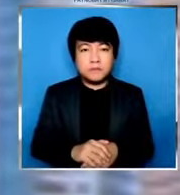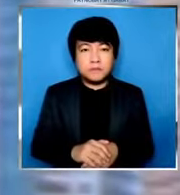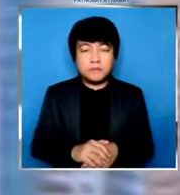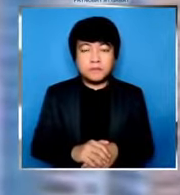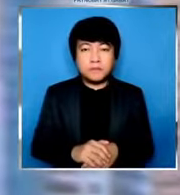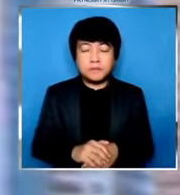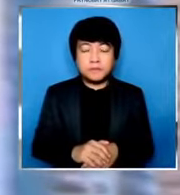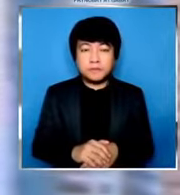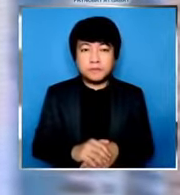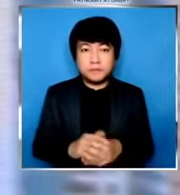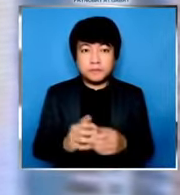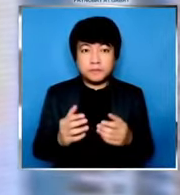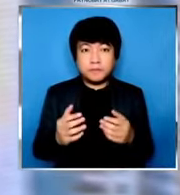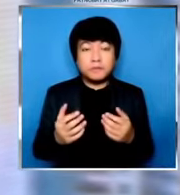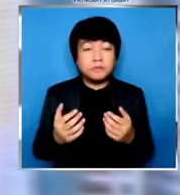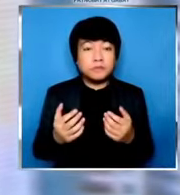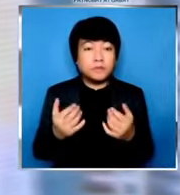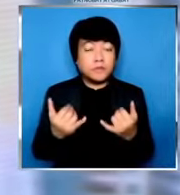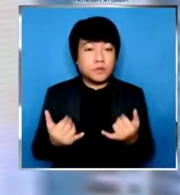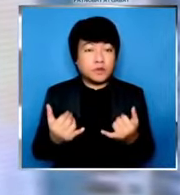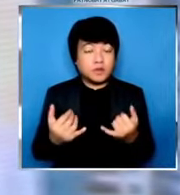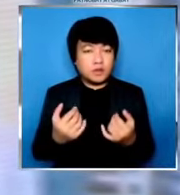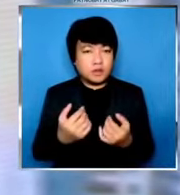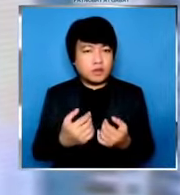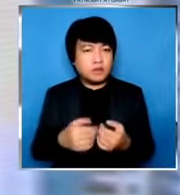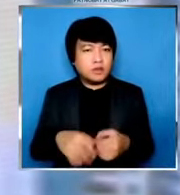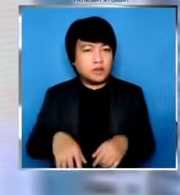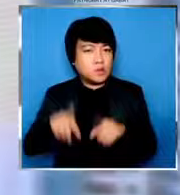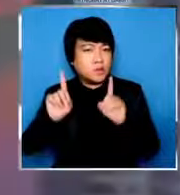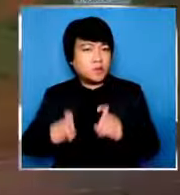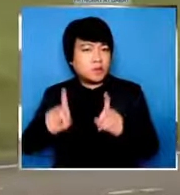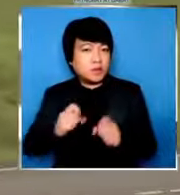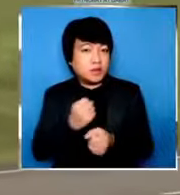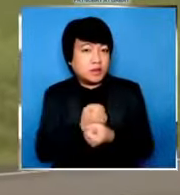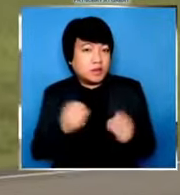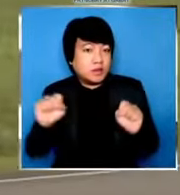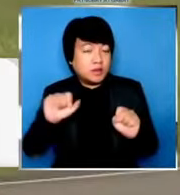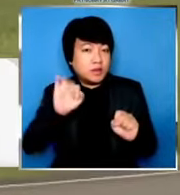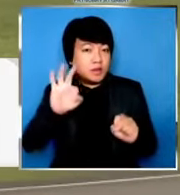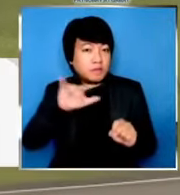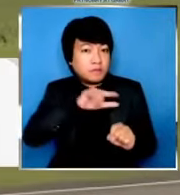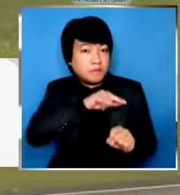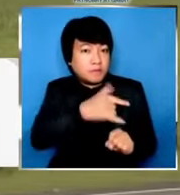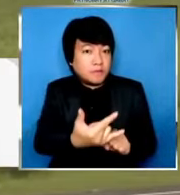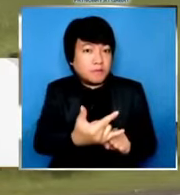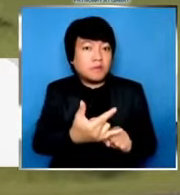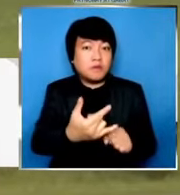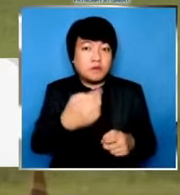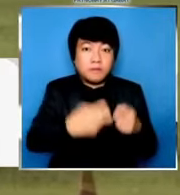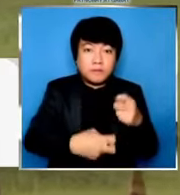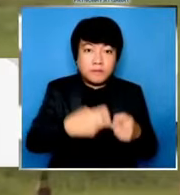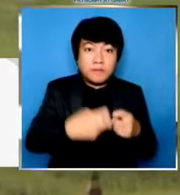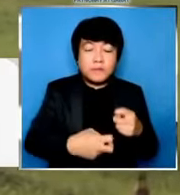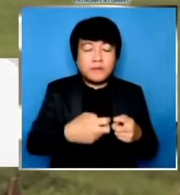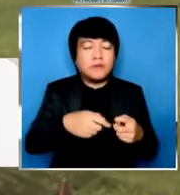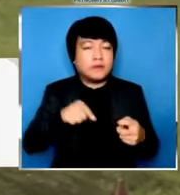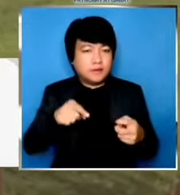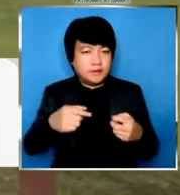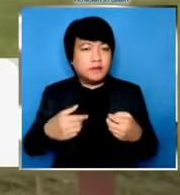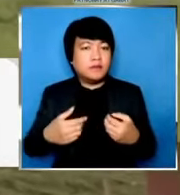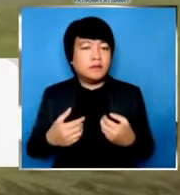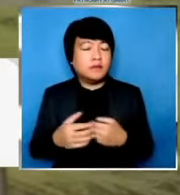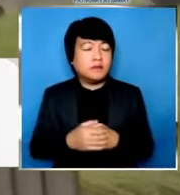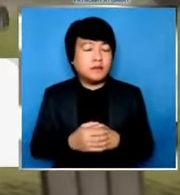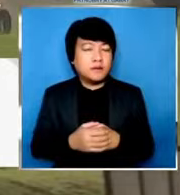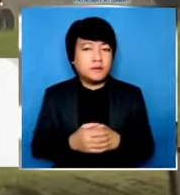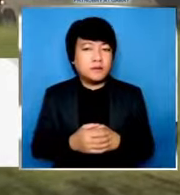Muling nagsagawa ng crash rescue exercise sa Manila International Airport Authority. Ang senaryo, may mga ibon na pumasok sa makina ng aeroplano habang pa-takeoff